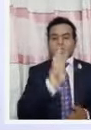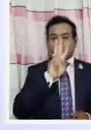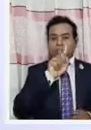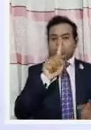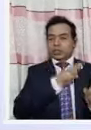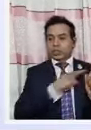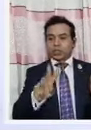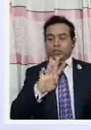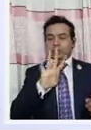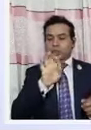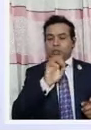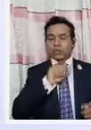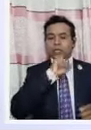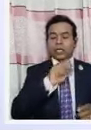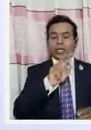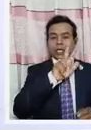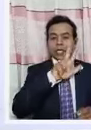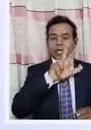79 জন,